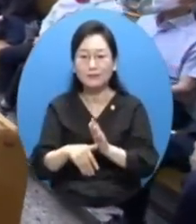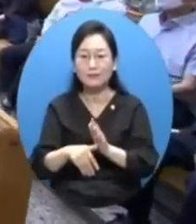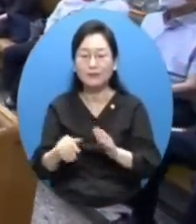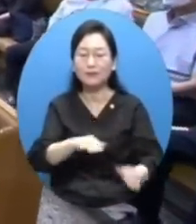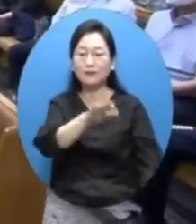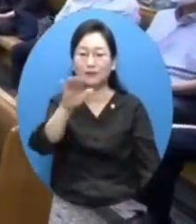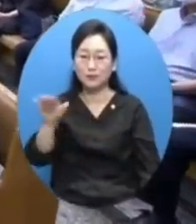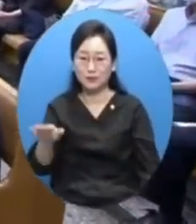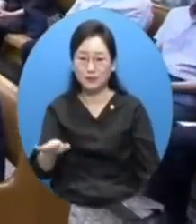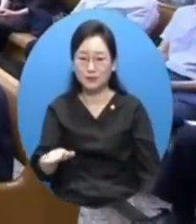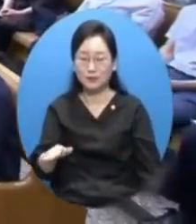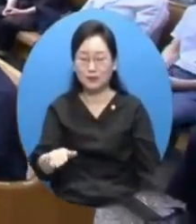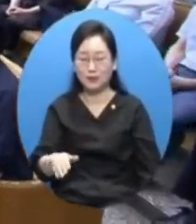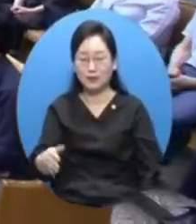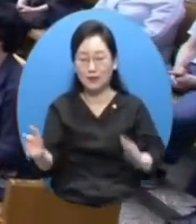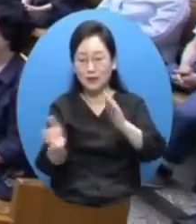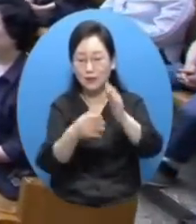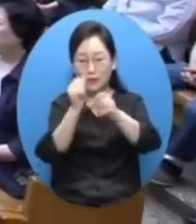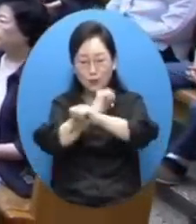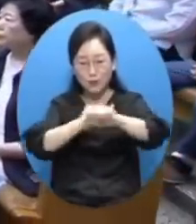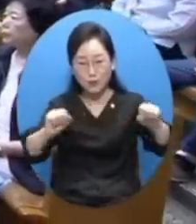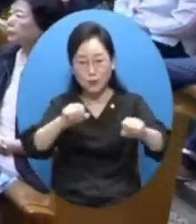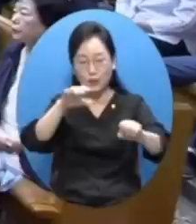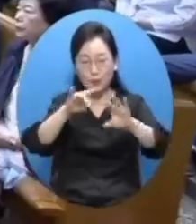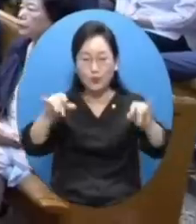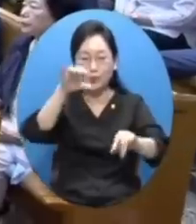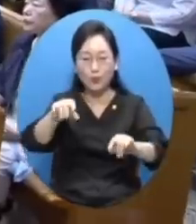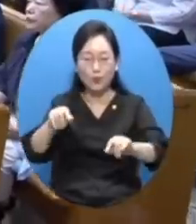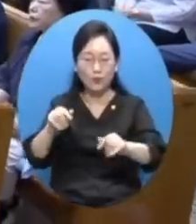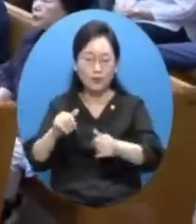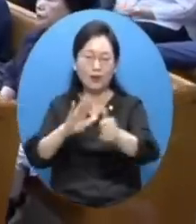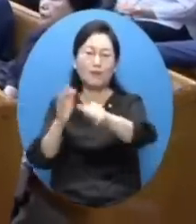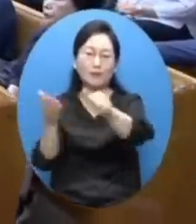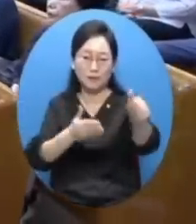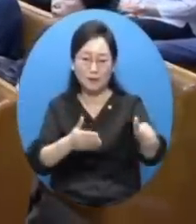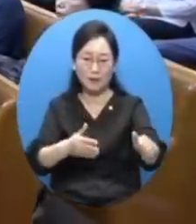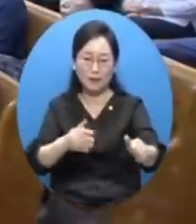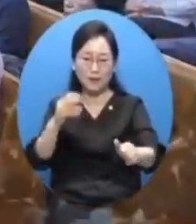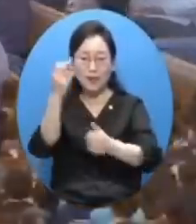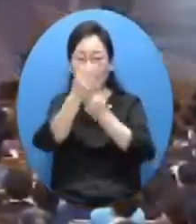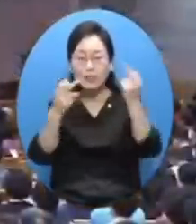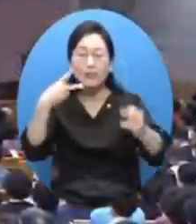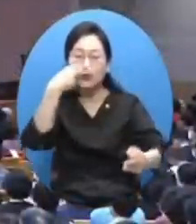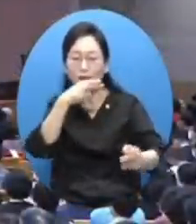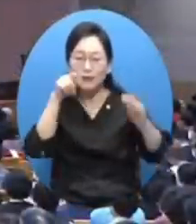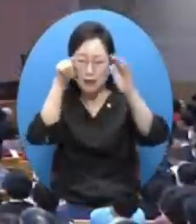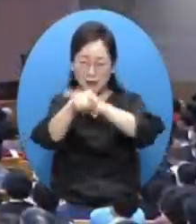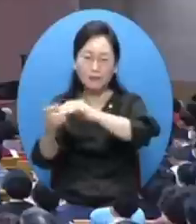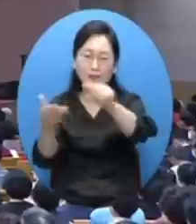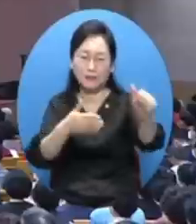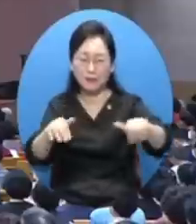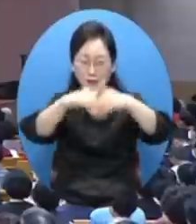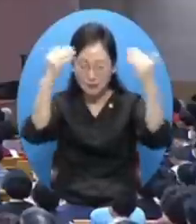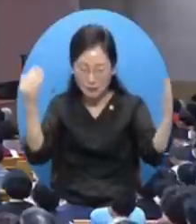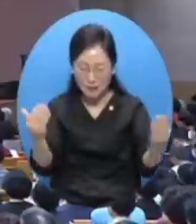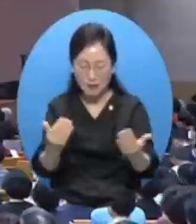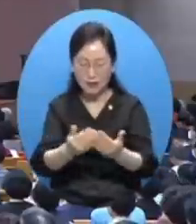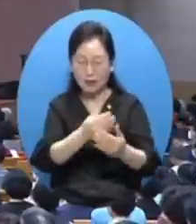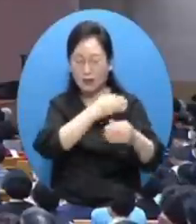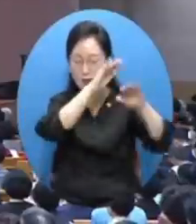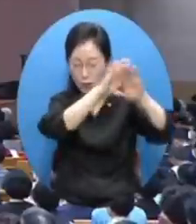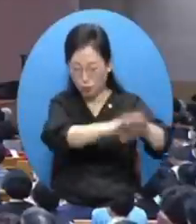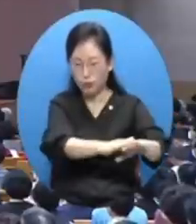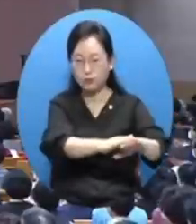우리는 광야로 가야 됩니다. 저 오살리 기도원 기도골에 들어가야 됩니다. 모든 것 다 내려놓고